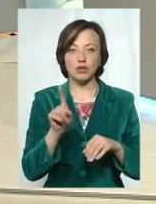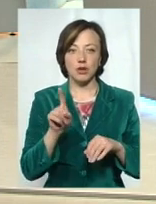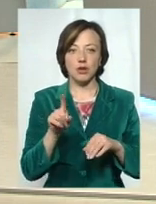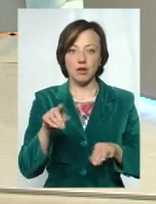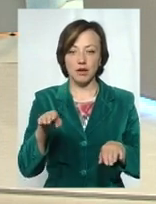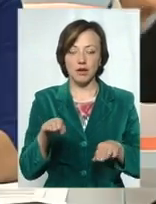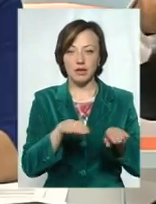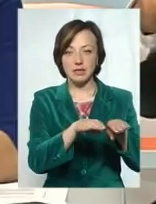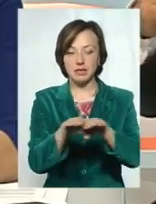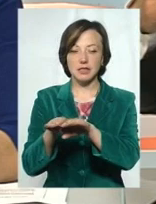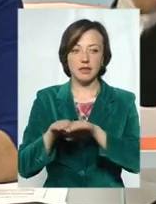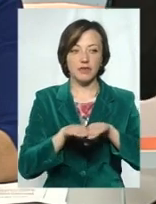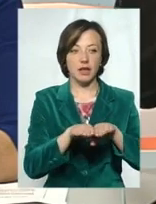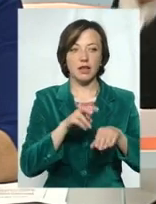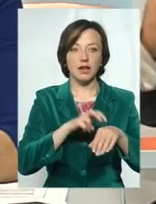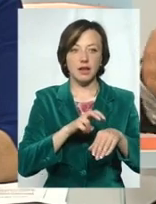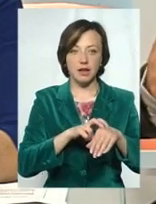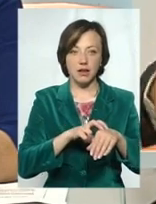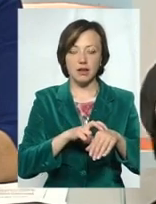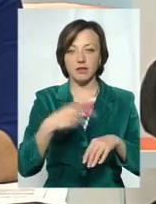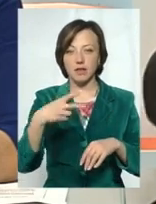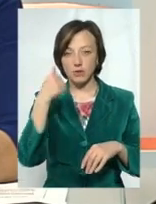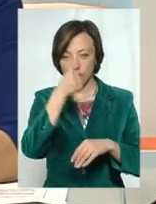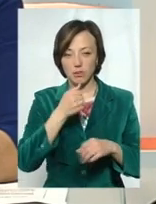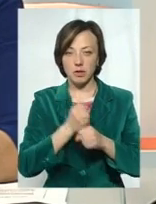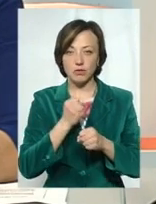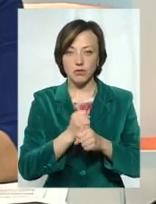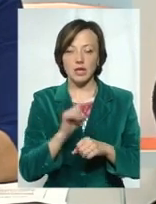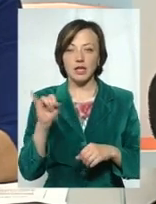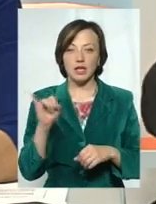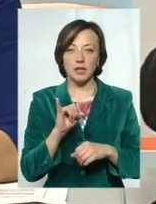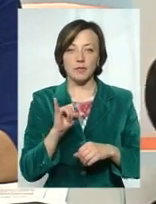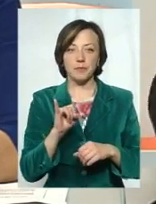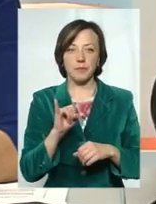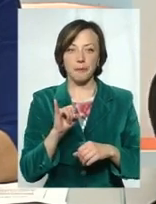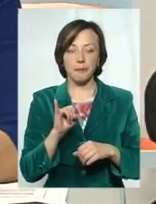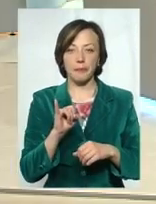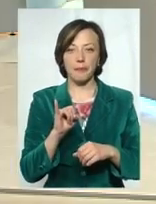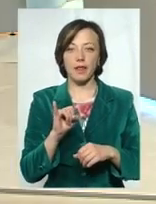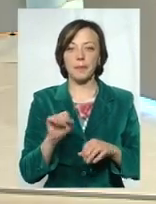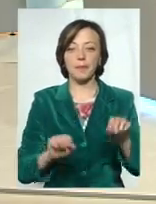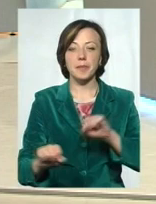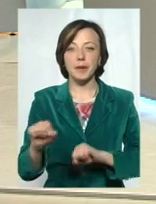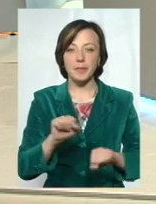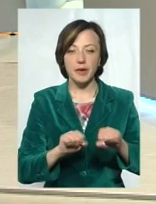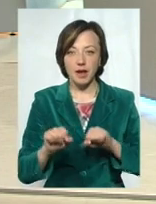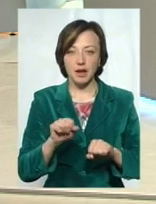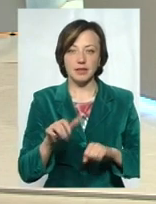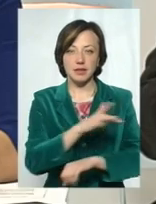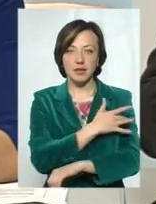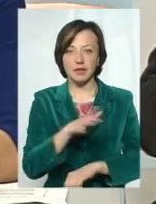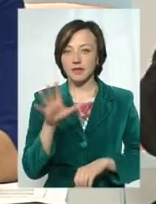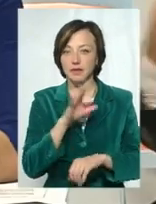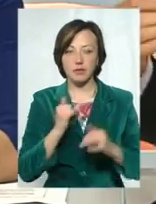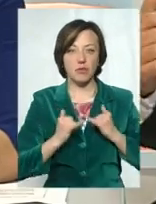вирівняли і лікар, який 20 років попрацював, і, скажімо, ну, молодший персонал, при всій повазі